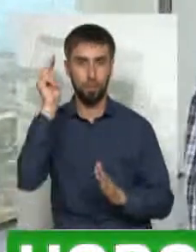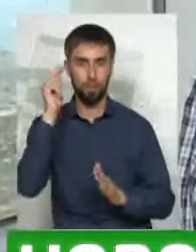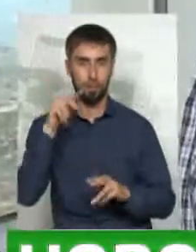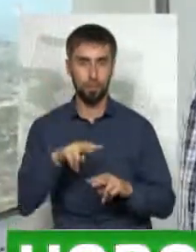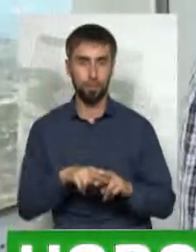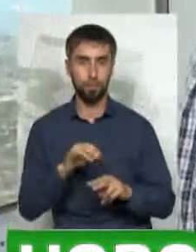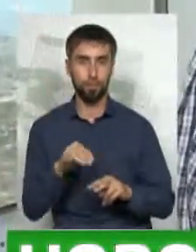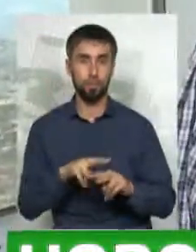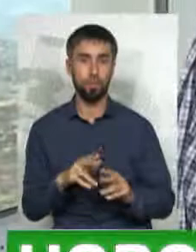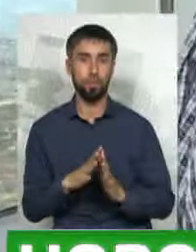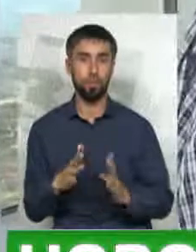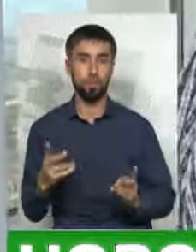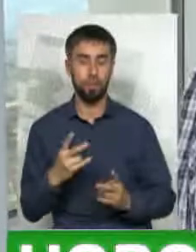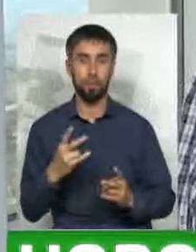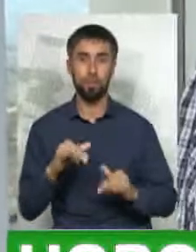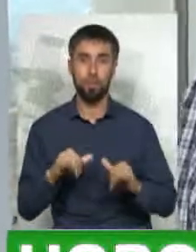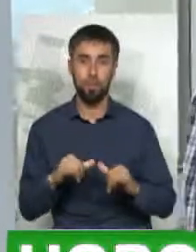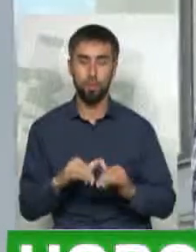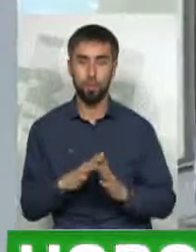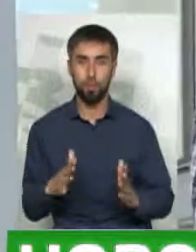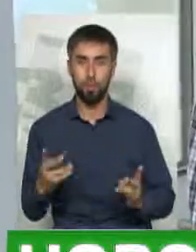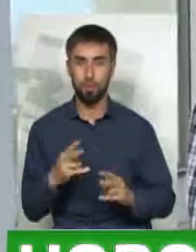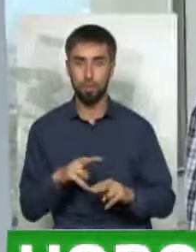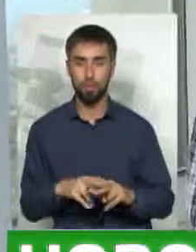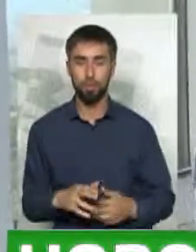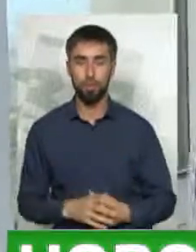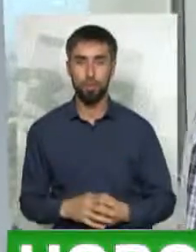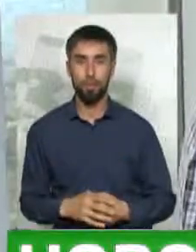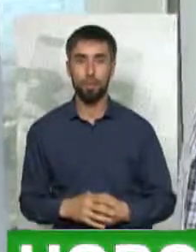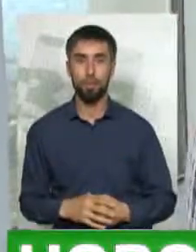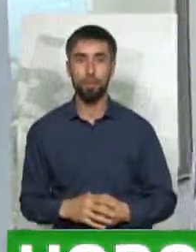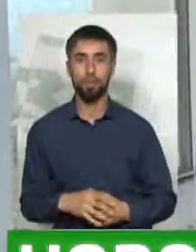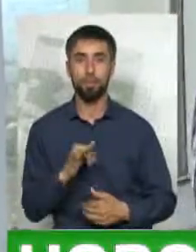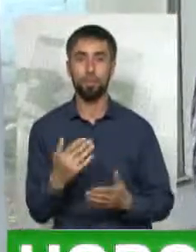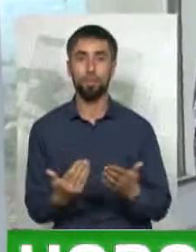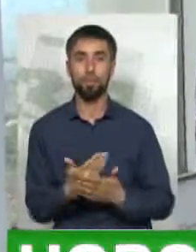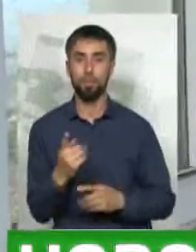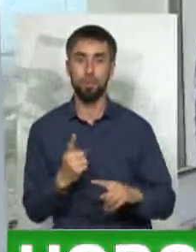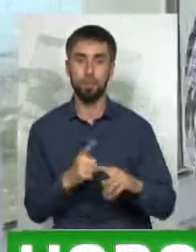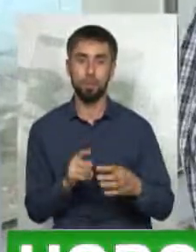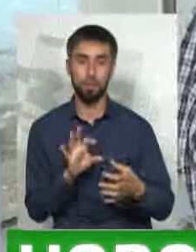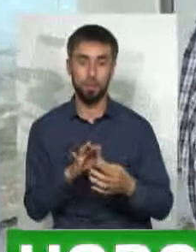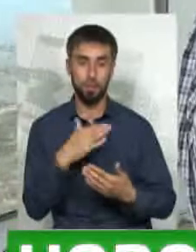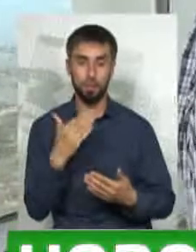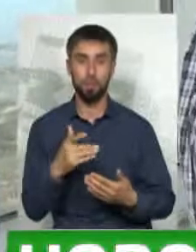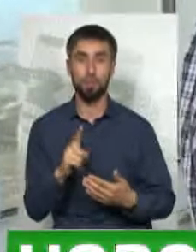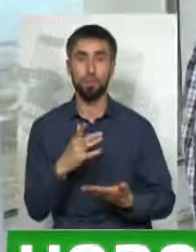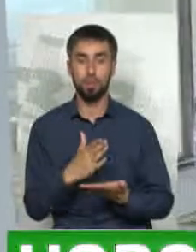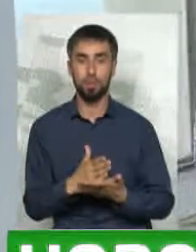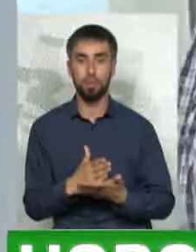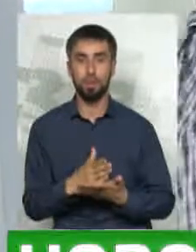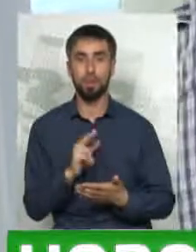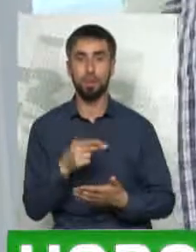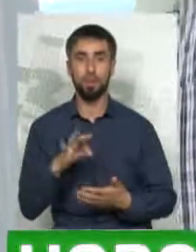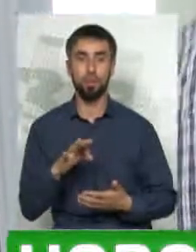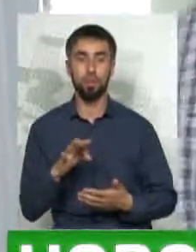там, метикан, духа ешь, вот там столовый ешь, вот духа метикан. Так, он, ну, хат, здесь там месяц там цел, что я вот делал, что нахуй. Сам тебе парыш,